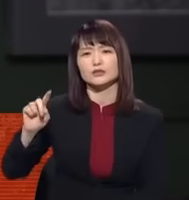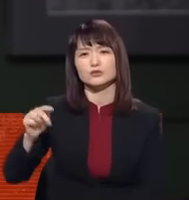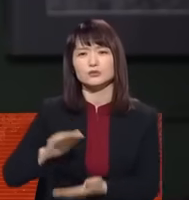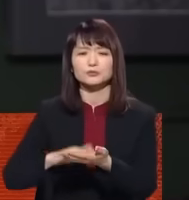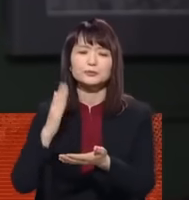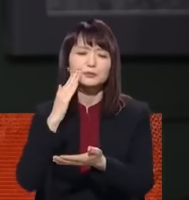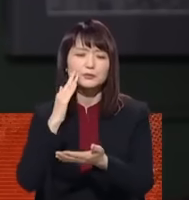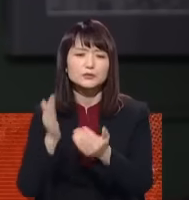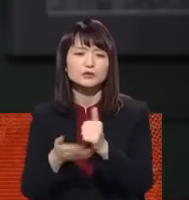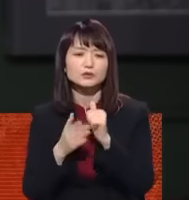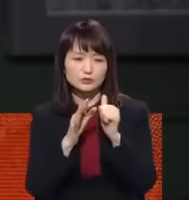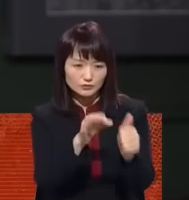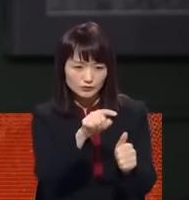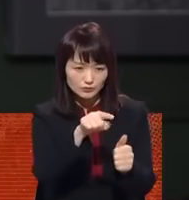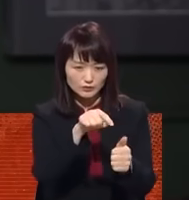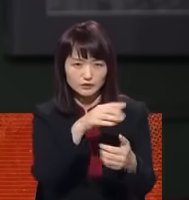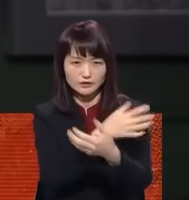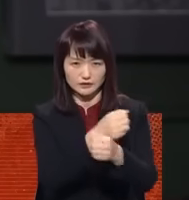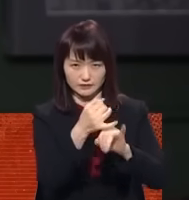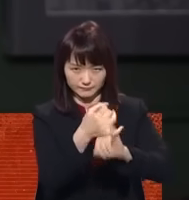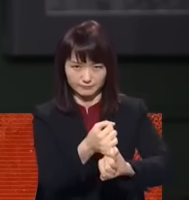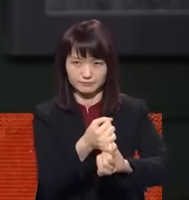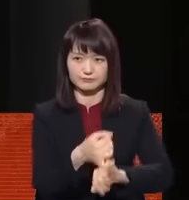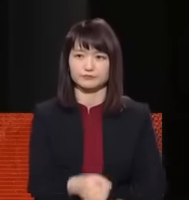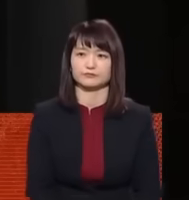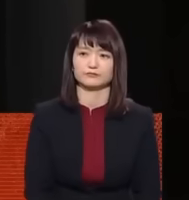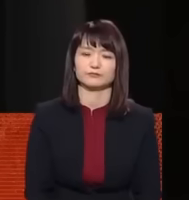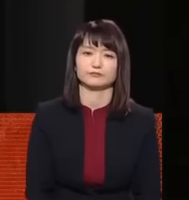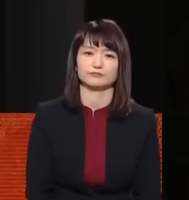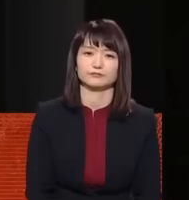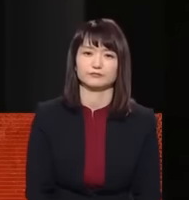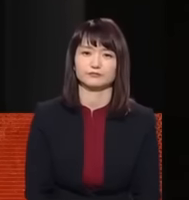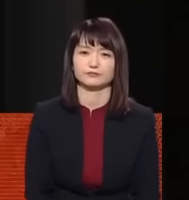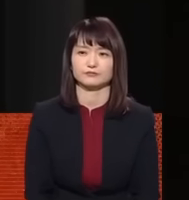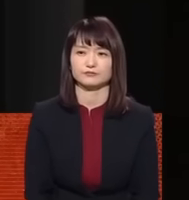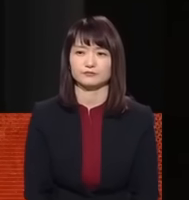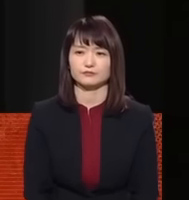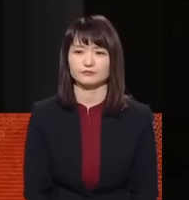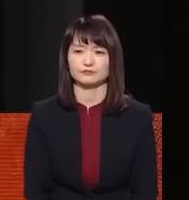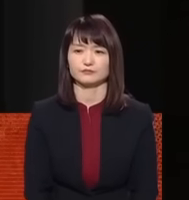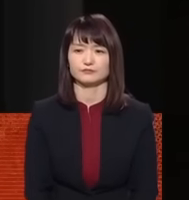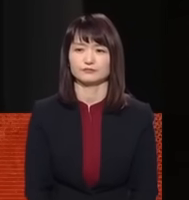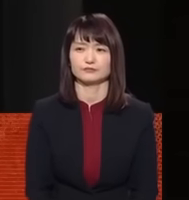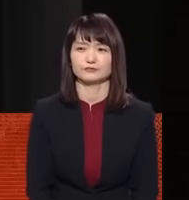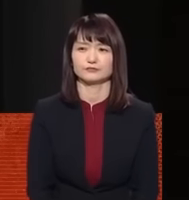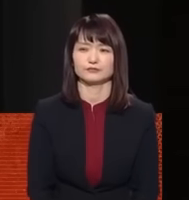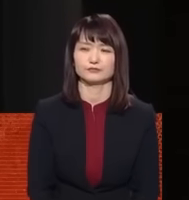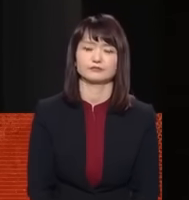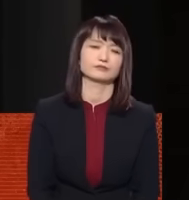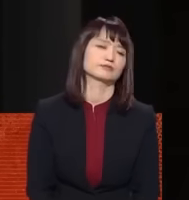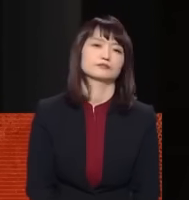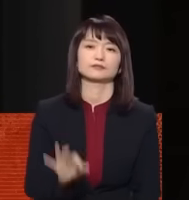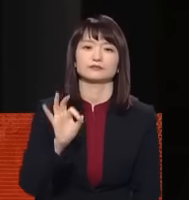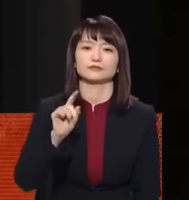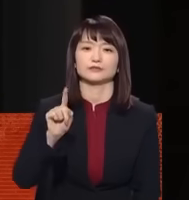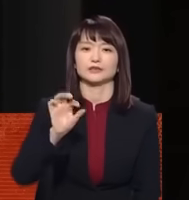추천해줬고요. 그곳으로 계약을 진행하게 됐습니다. 자, 이곳이 굉장히 유명한, 들으신 것처럼 그